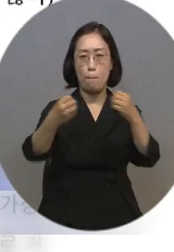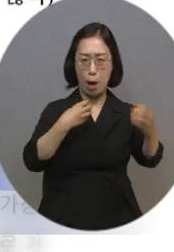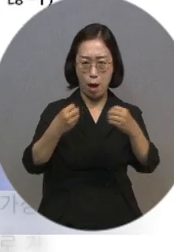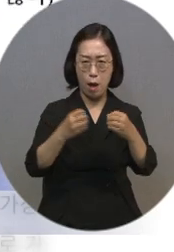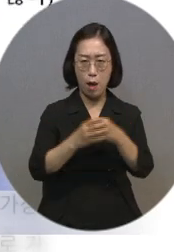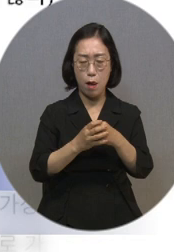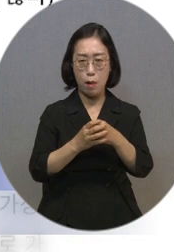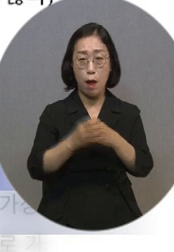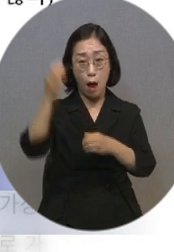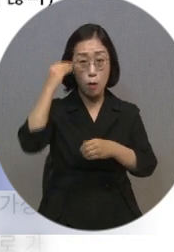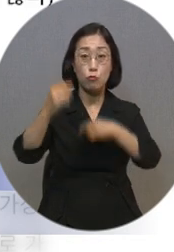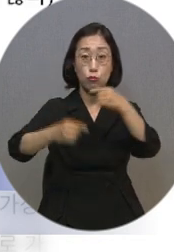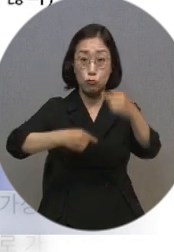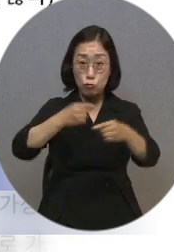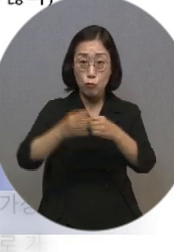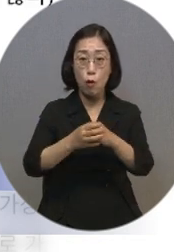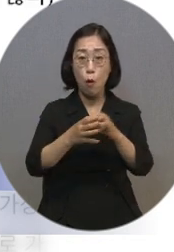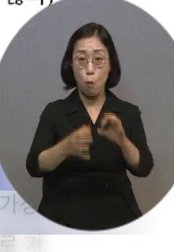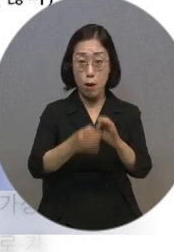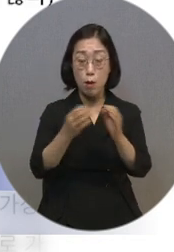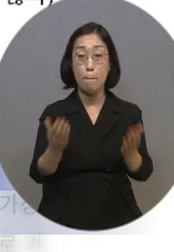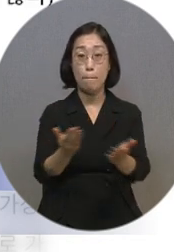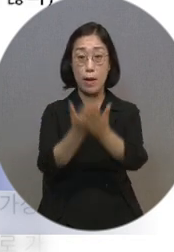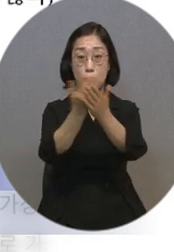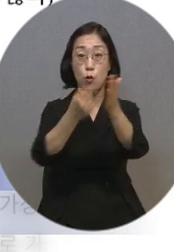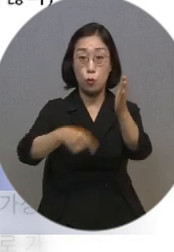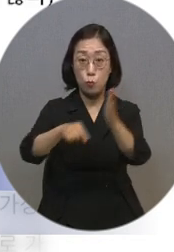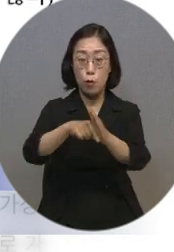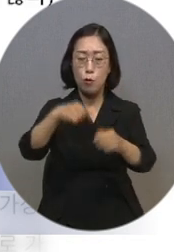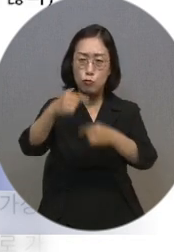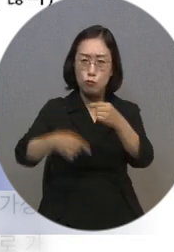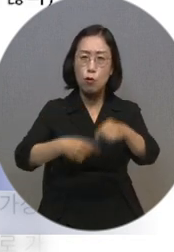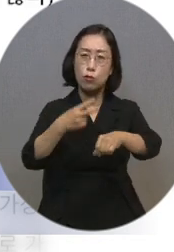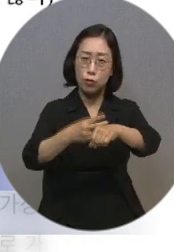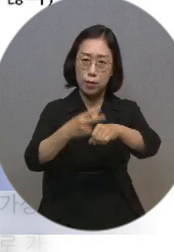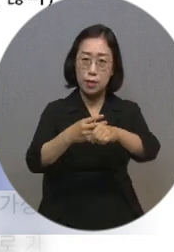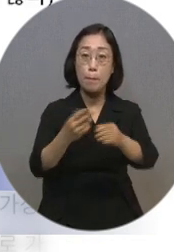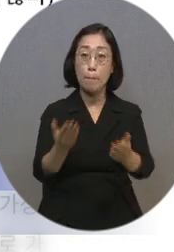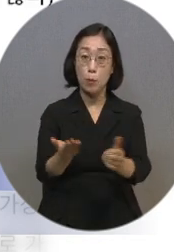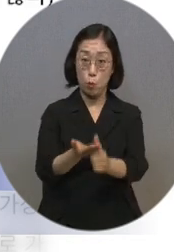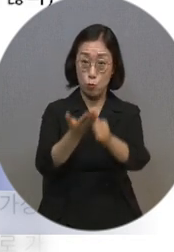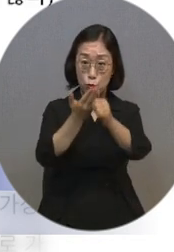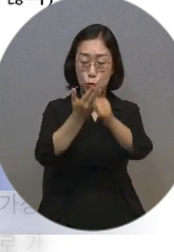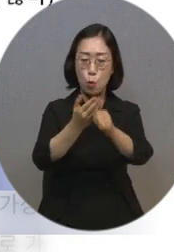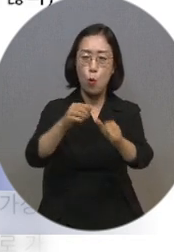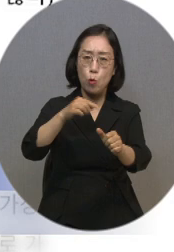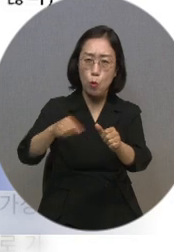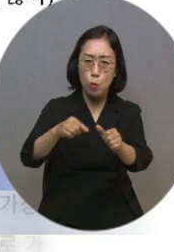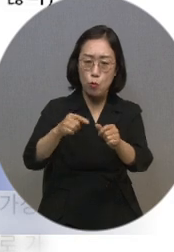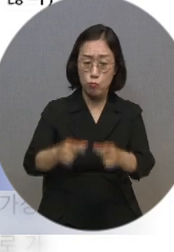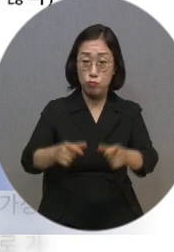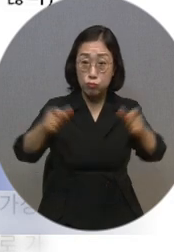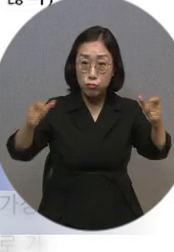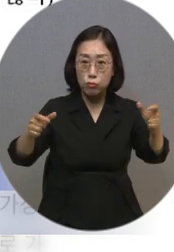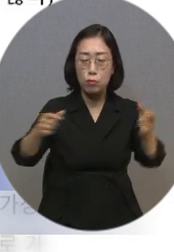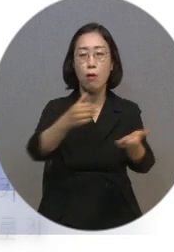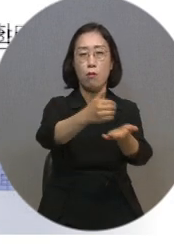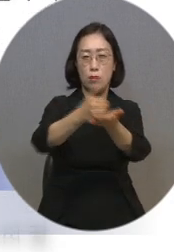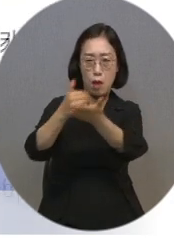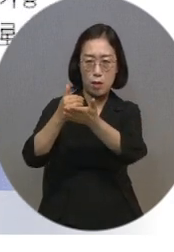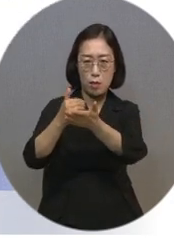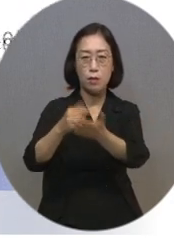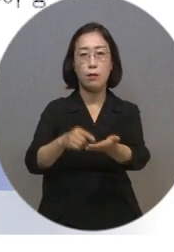또한 한국수어 보존과 발전을 위해 이 수어 교원 양성과 수어 교육 활성화에 대한 필요성도